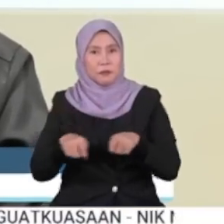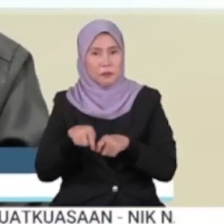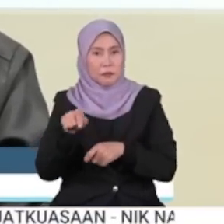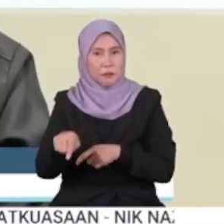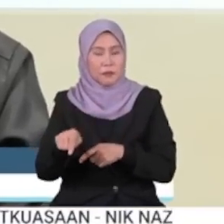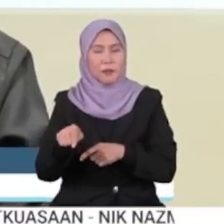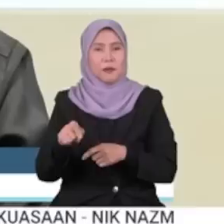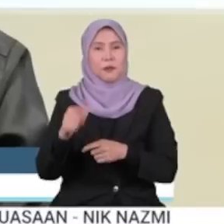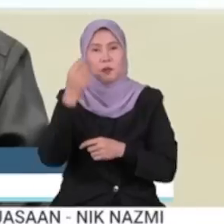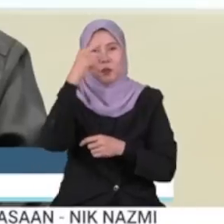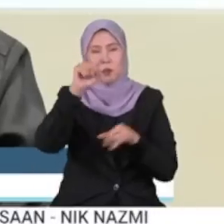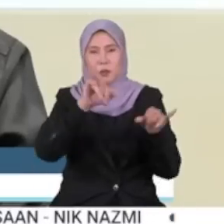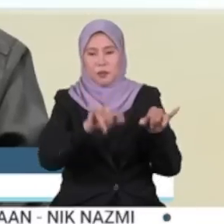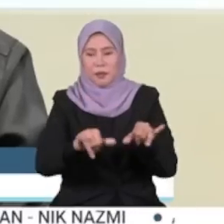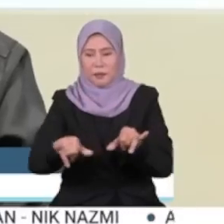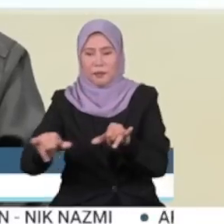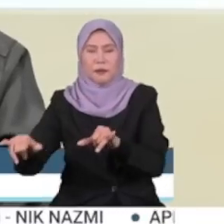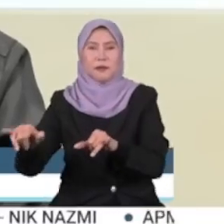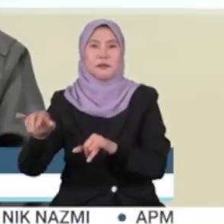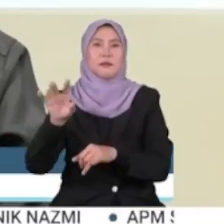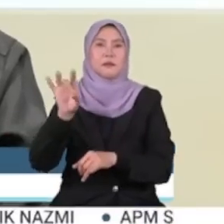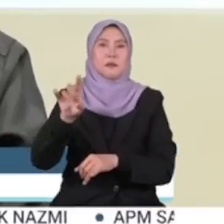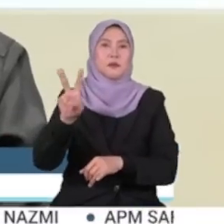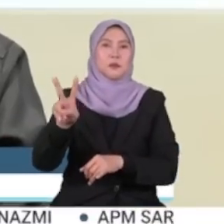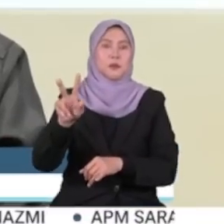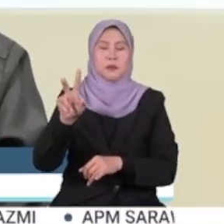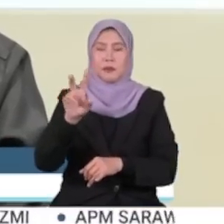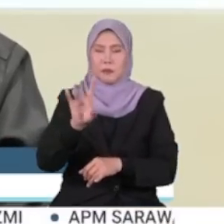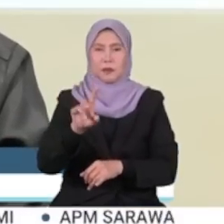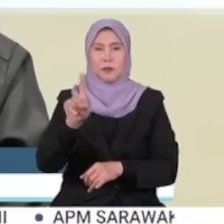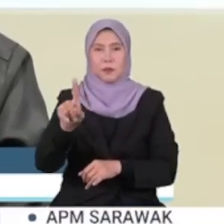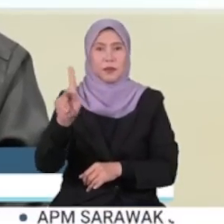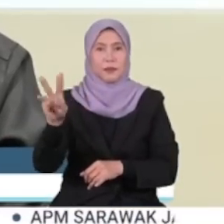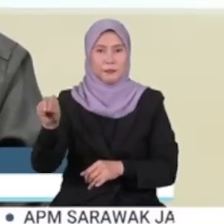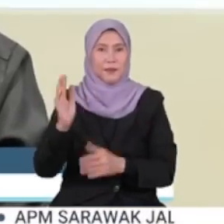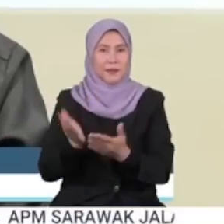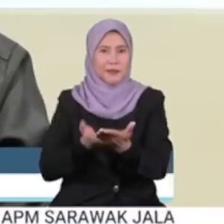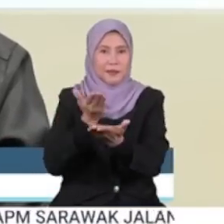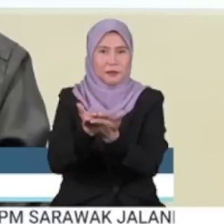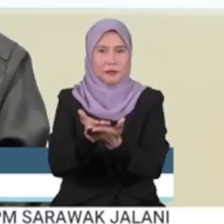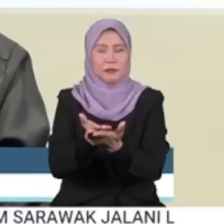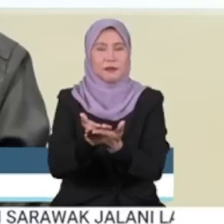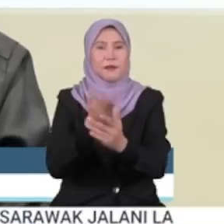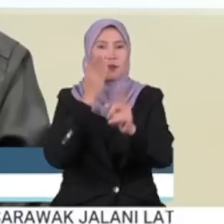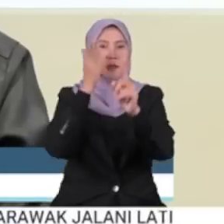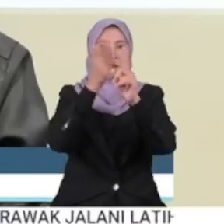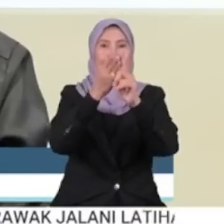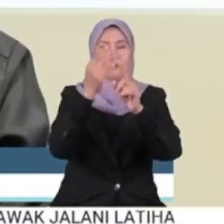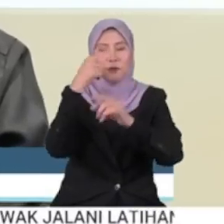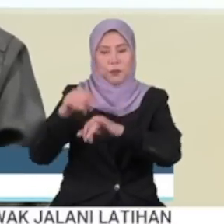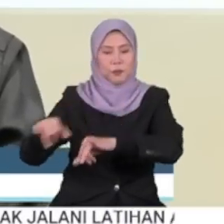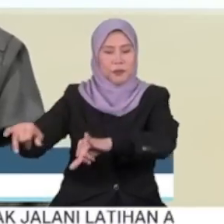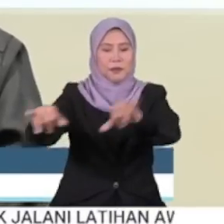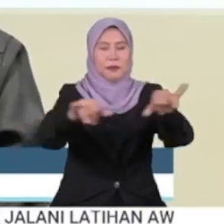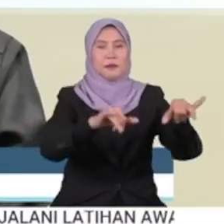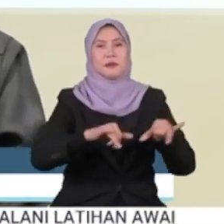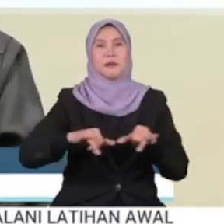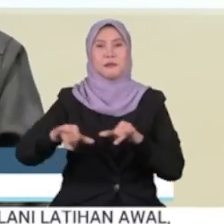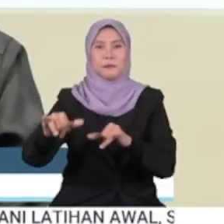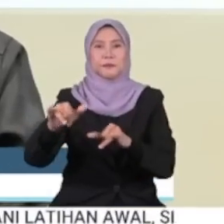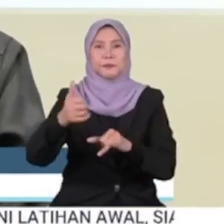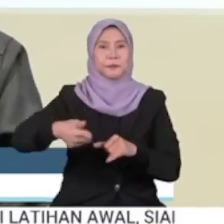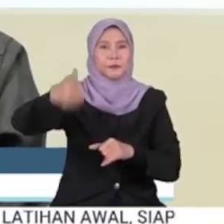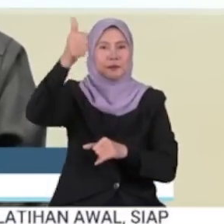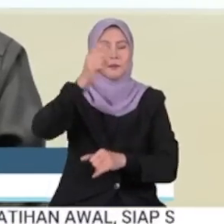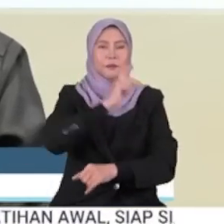pandangan mengenai jarak dua marhalah. Dan kita syorkan tadi untuk tujuan penyelarasan khususnya oleh